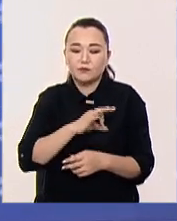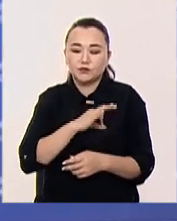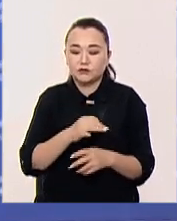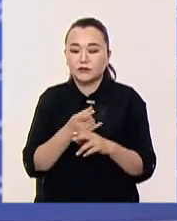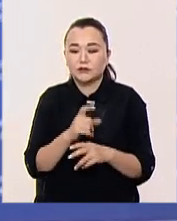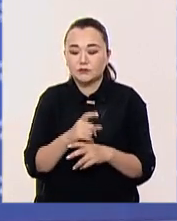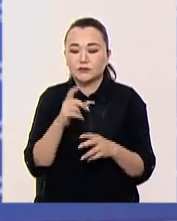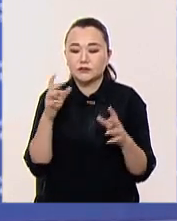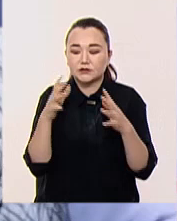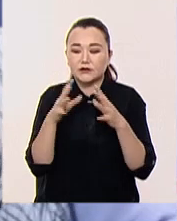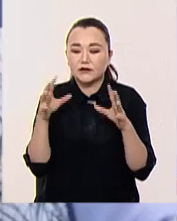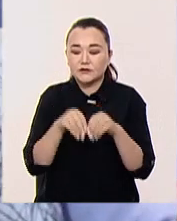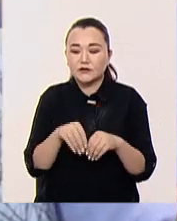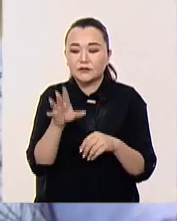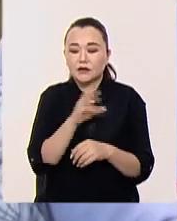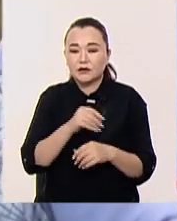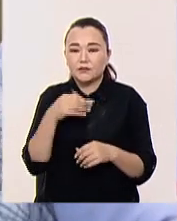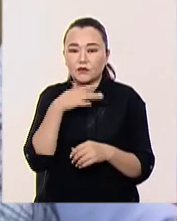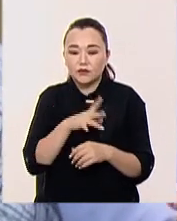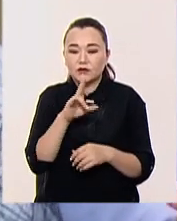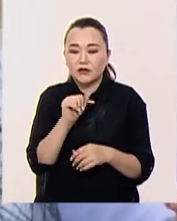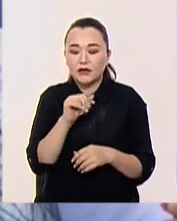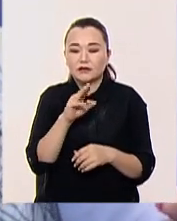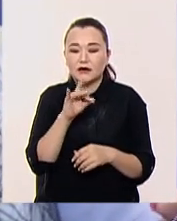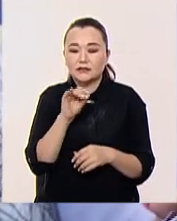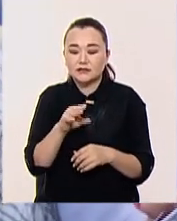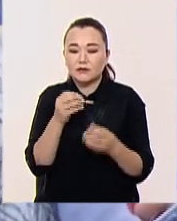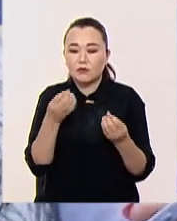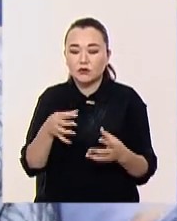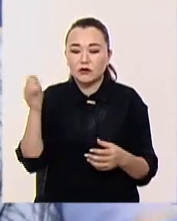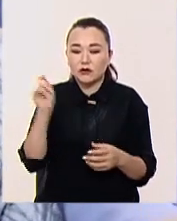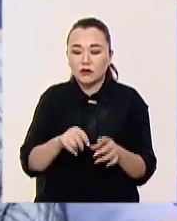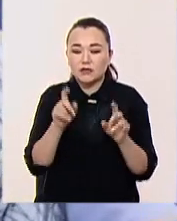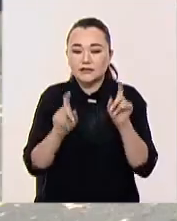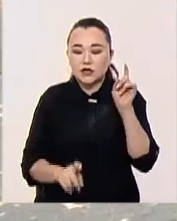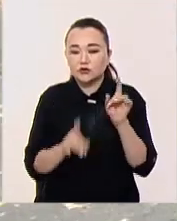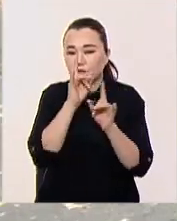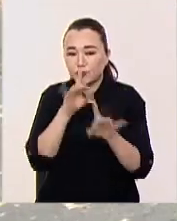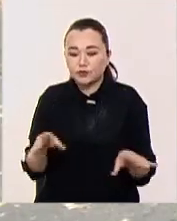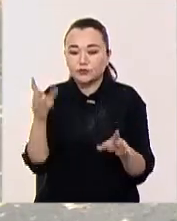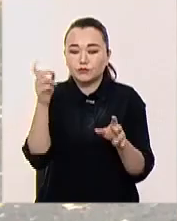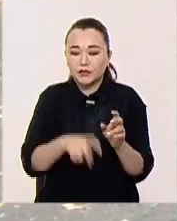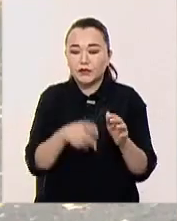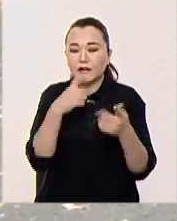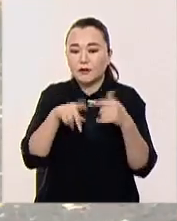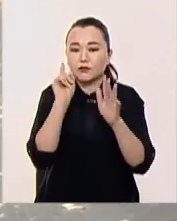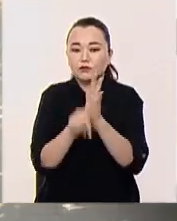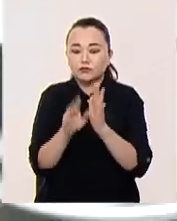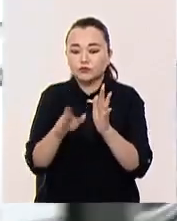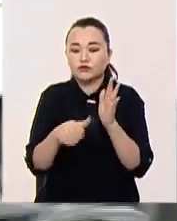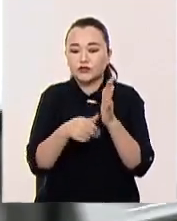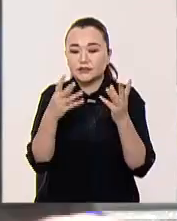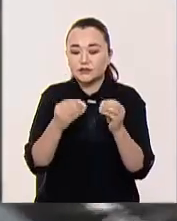мы совещание будем собирать. Многие на транзите. Это же не значит, что все задержатся здесь. За последние 6 дней в страну въехало